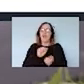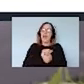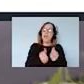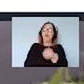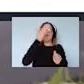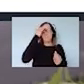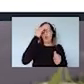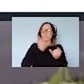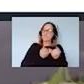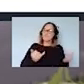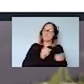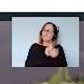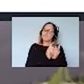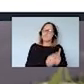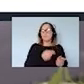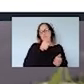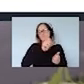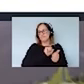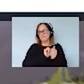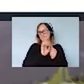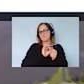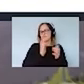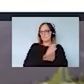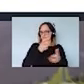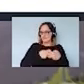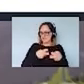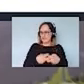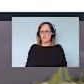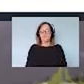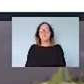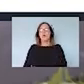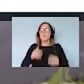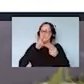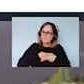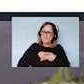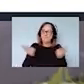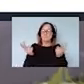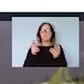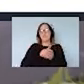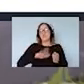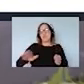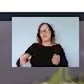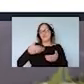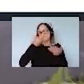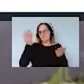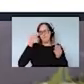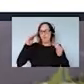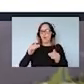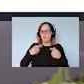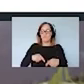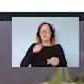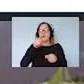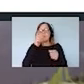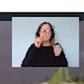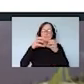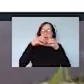takie multimedia i takie otwarte zasoby, które przekonują najmłodszych zwłaszcza znacznie bardziej. I tutaj zawsze dla mnie te eksperymenty